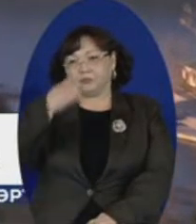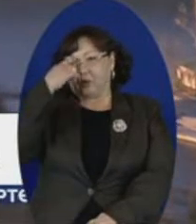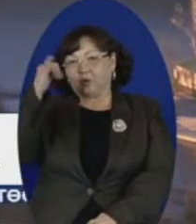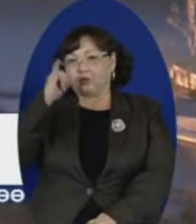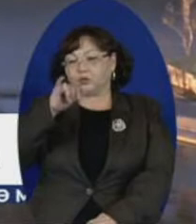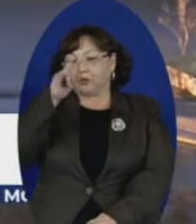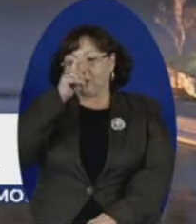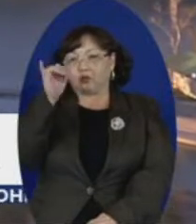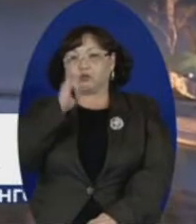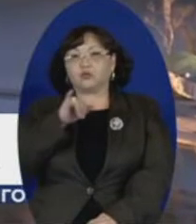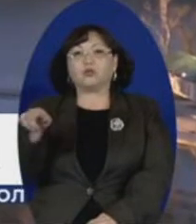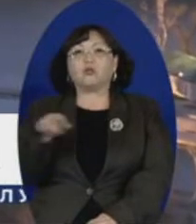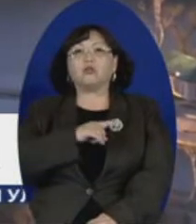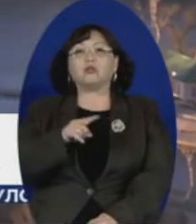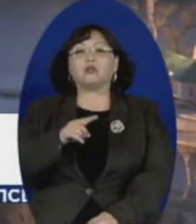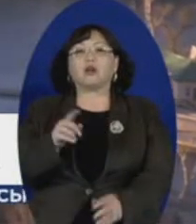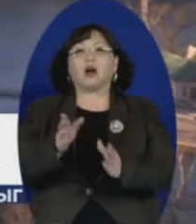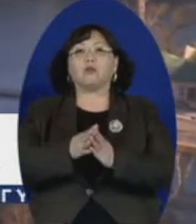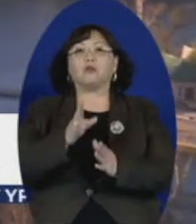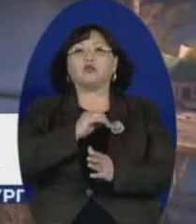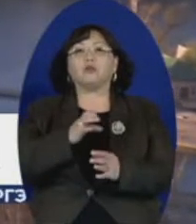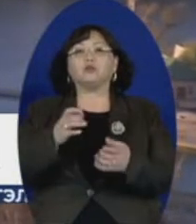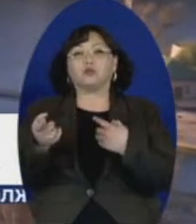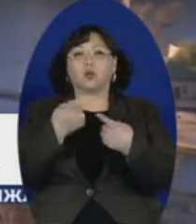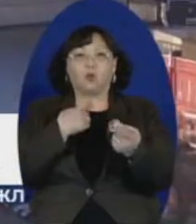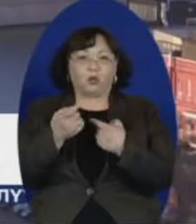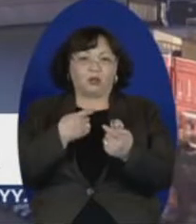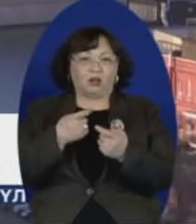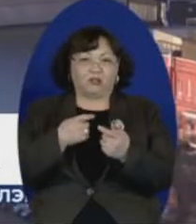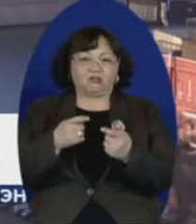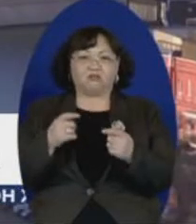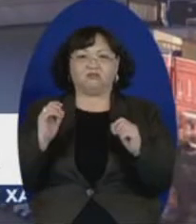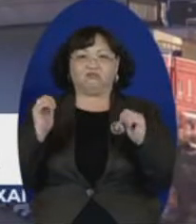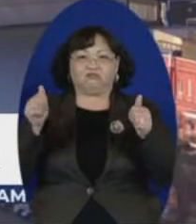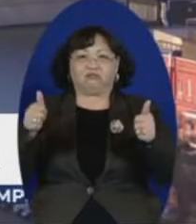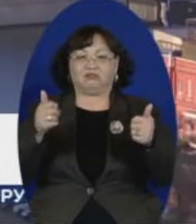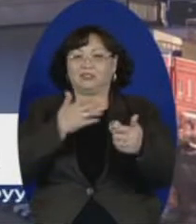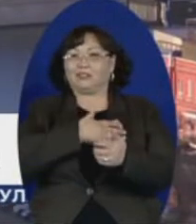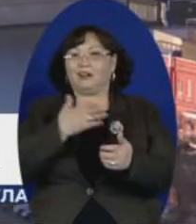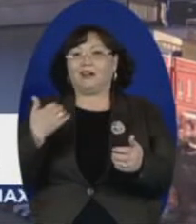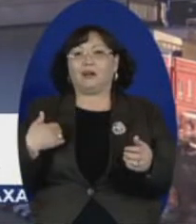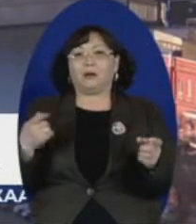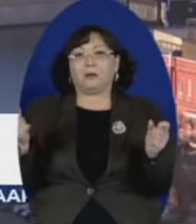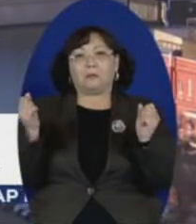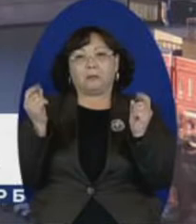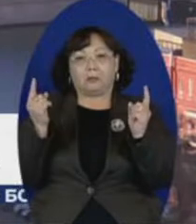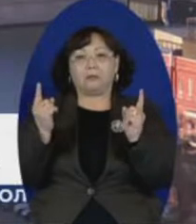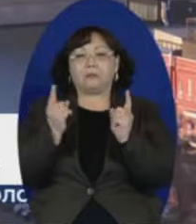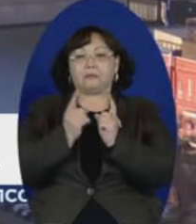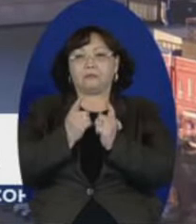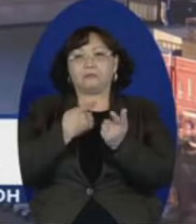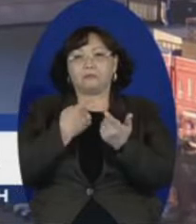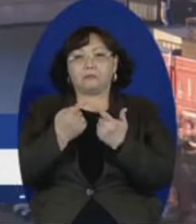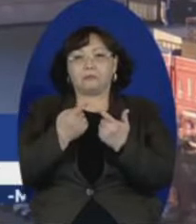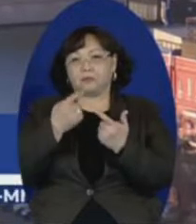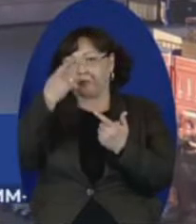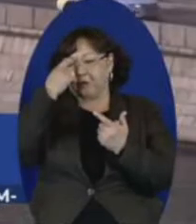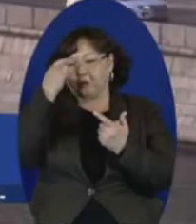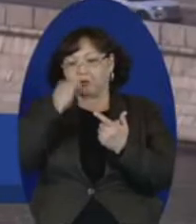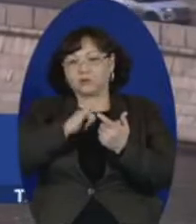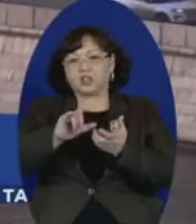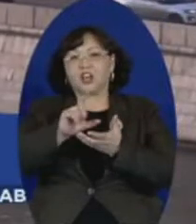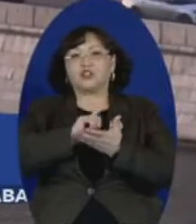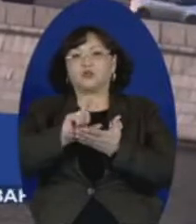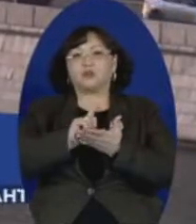Монгол-Оросын засгийн газар хоорондын комиссийн нэгдсэн хуралдааны эхэнд хоёр талын хэсгийн дарганаар ганцаарчсан уулзалт хийсэн. Энэ уулзалтаар Монголоос